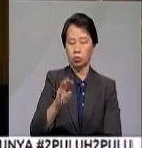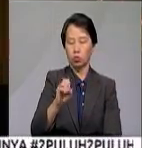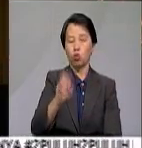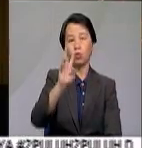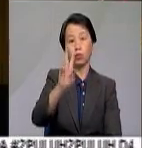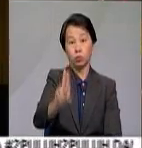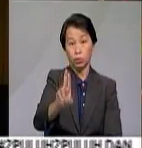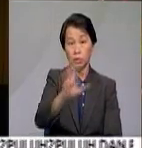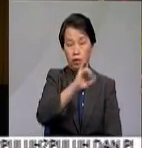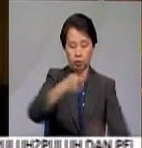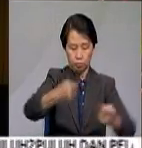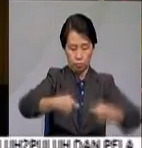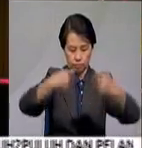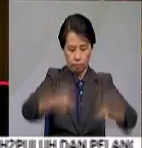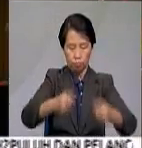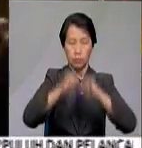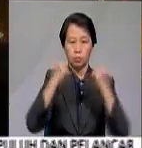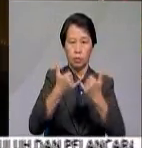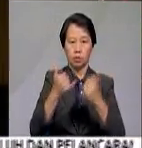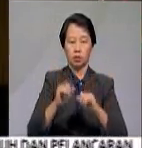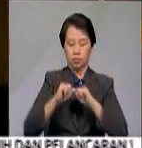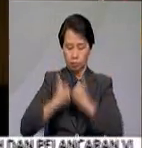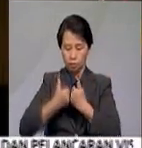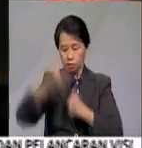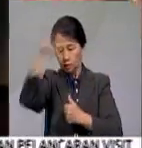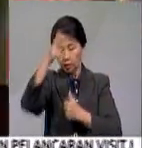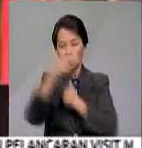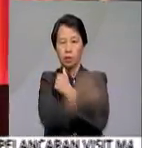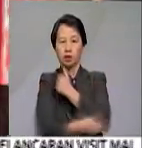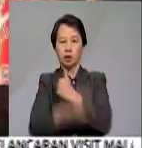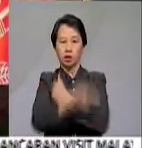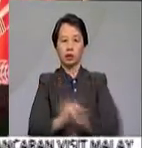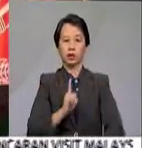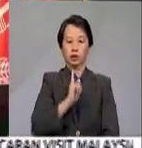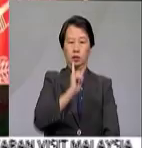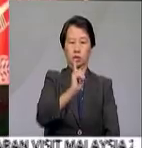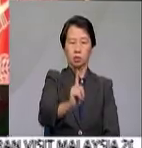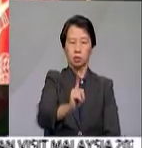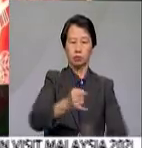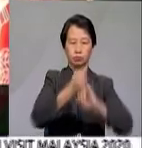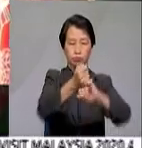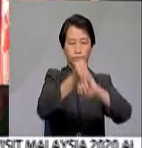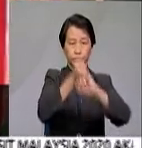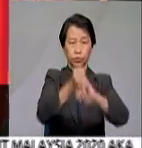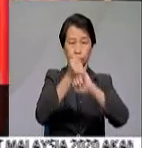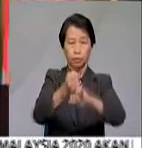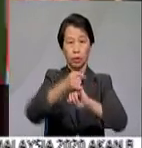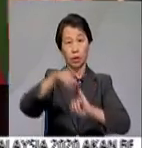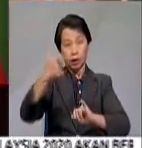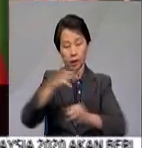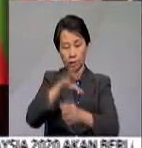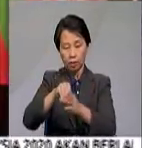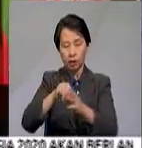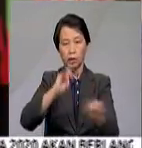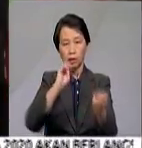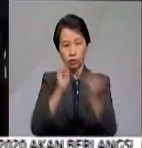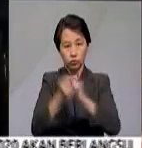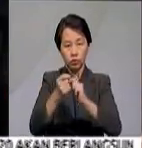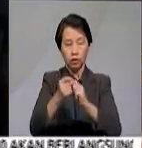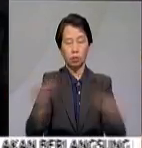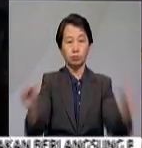MOU yang dimeterai syarikat dan agensi kerajaan negara-negara Islam. Perjanjian-perjanjian lain meliputi program pertukaran